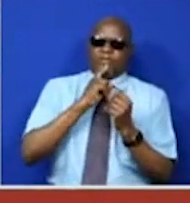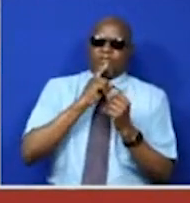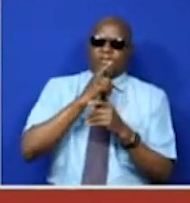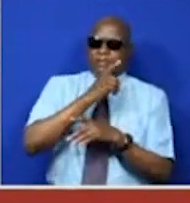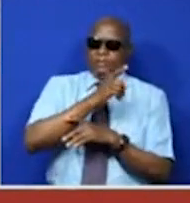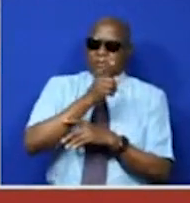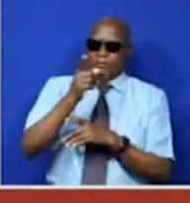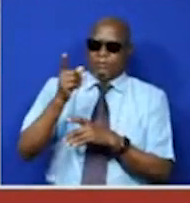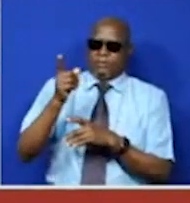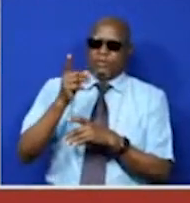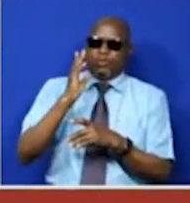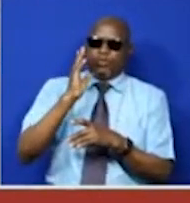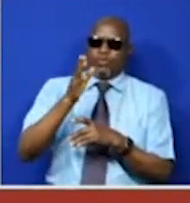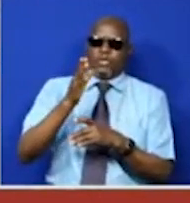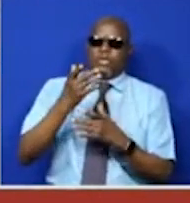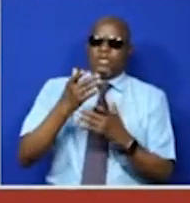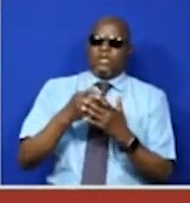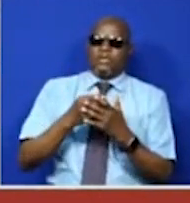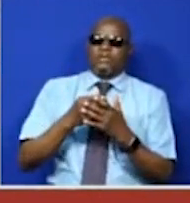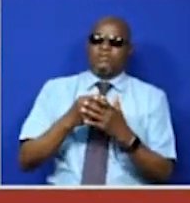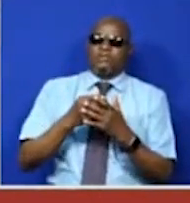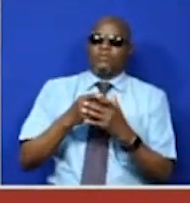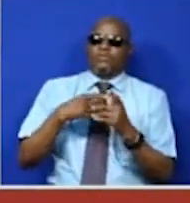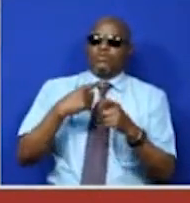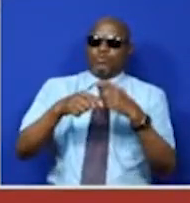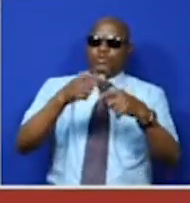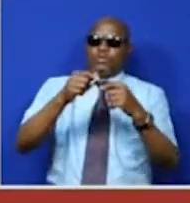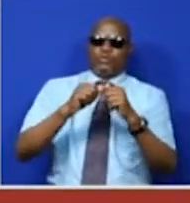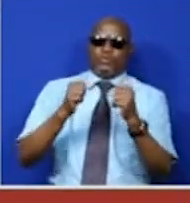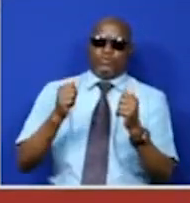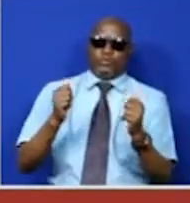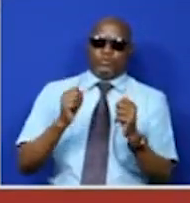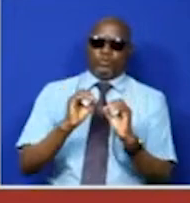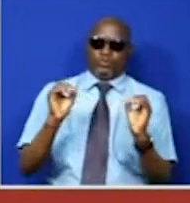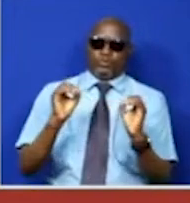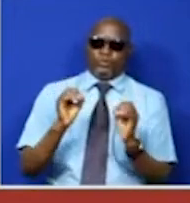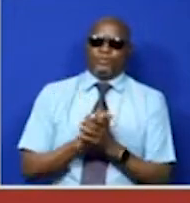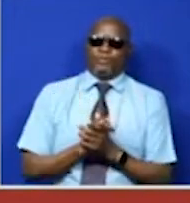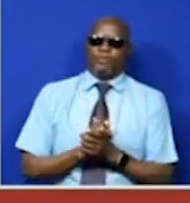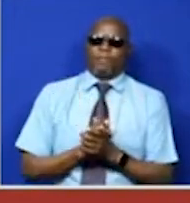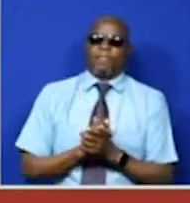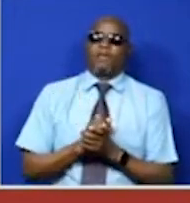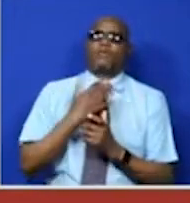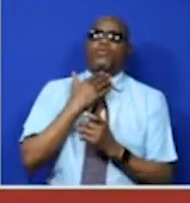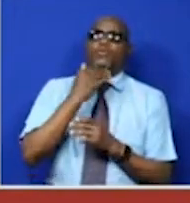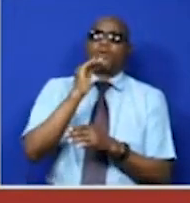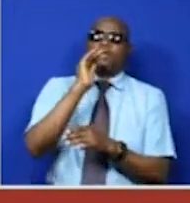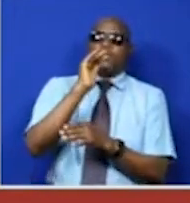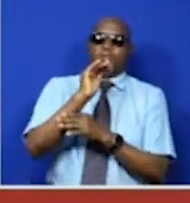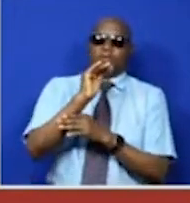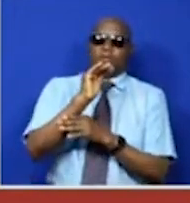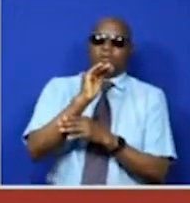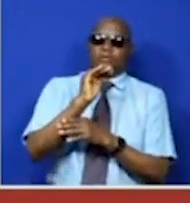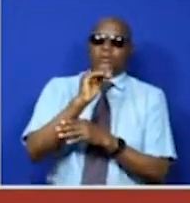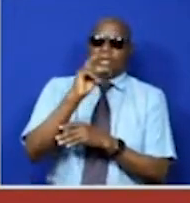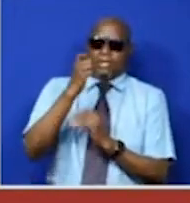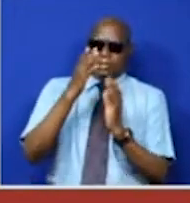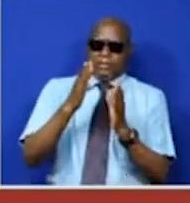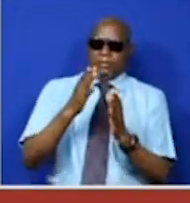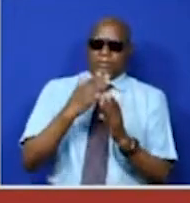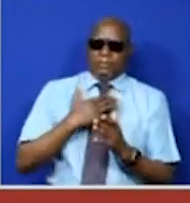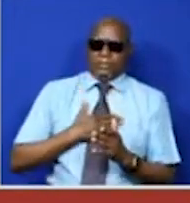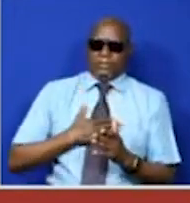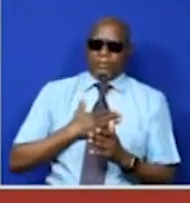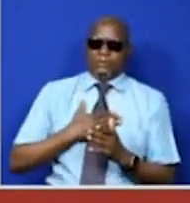hawatoi njia mbadala zinazofaa. Na mimi nataka niwaulize Wakenya, tafadhalini,